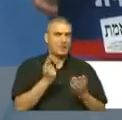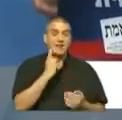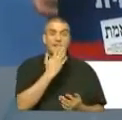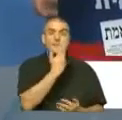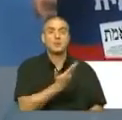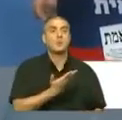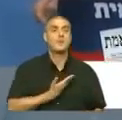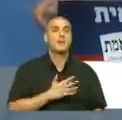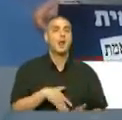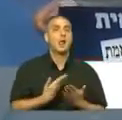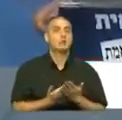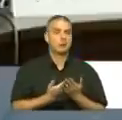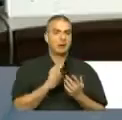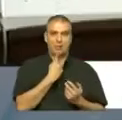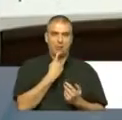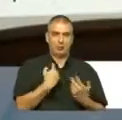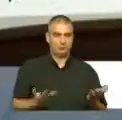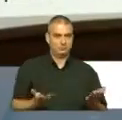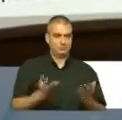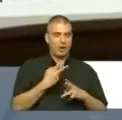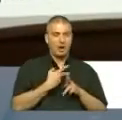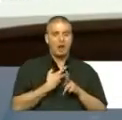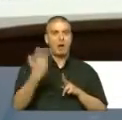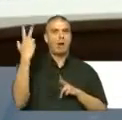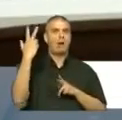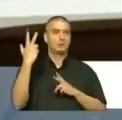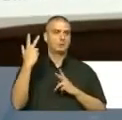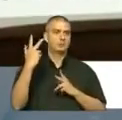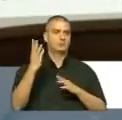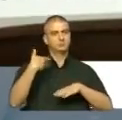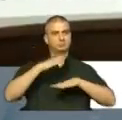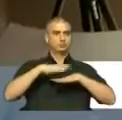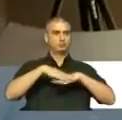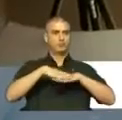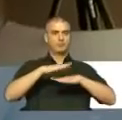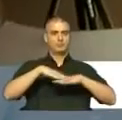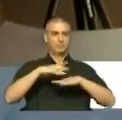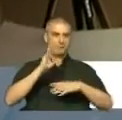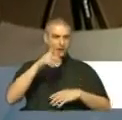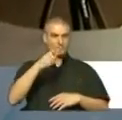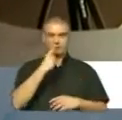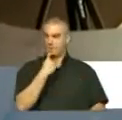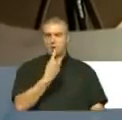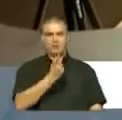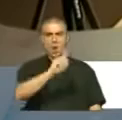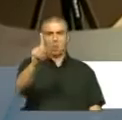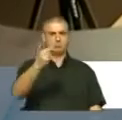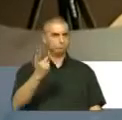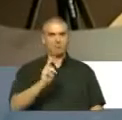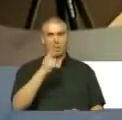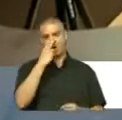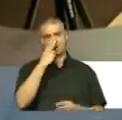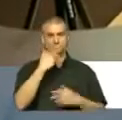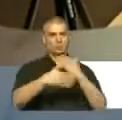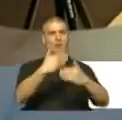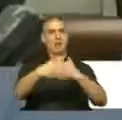מקבל הצעה ריקה מתוכן שמורכבת אך ורק מג'ובים, מתפקידו גם לומר לא, ולא לנסות לקדם